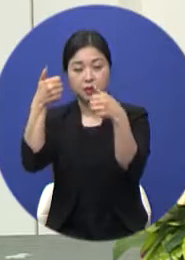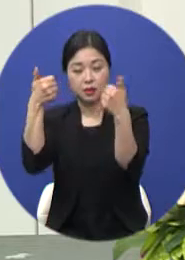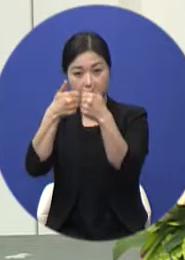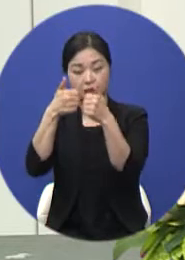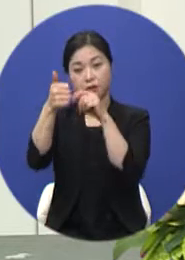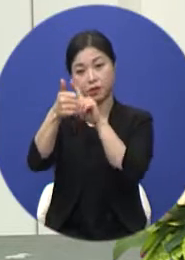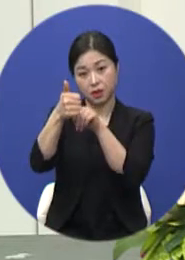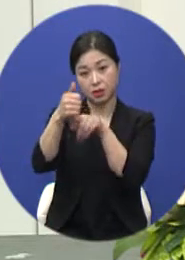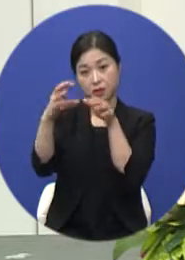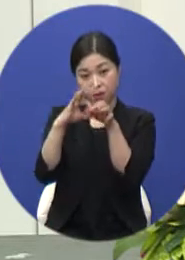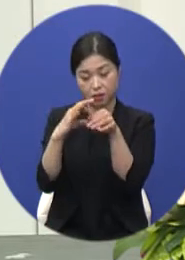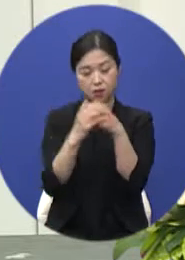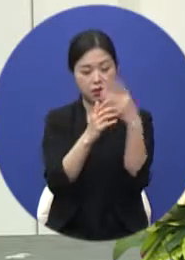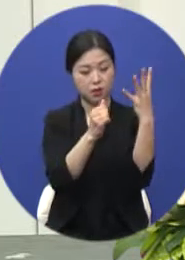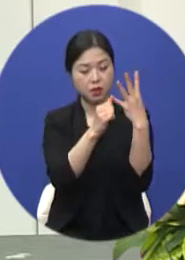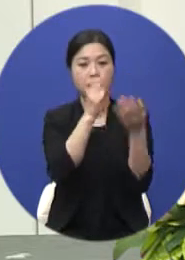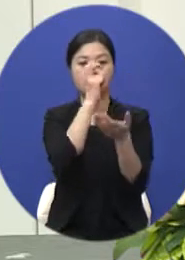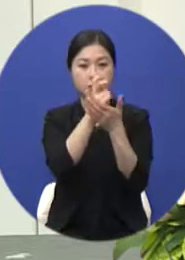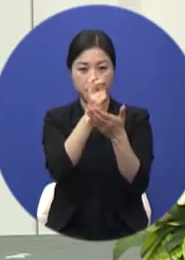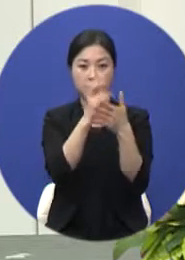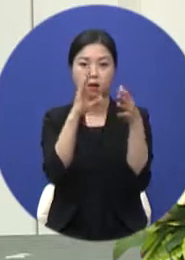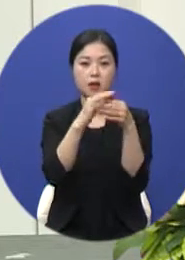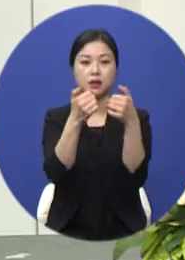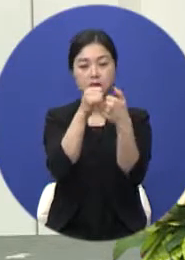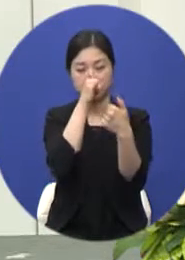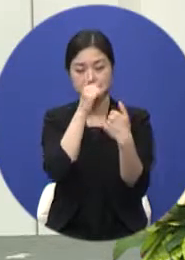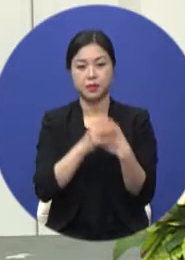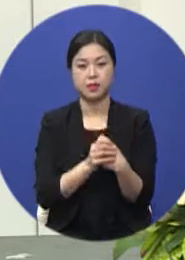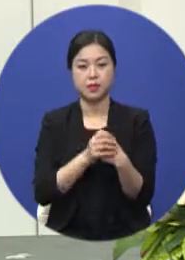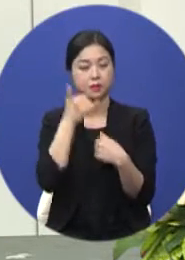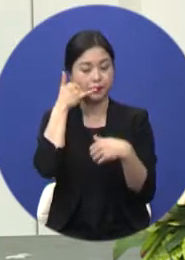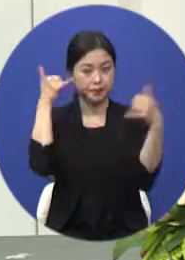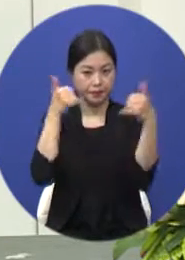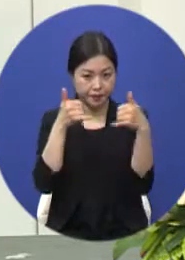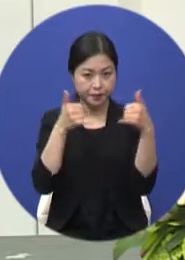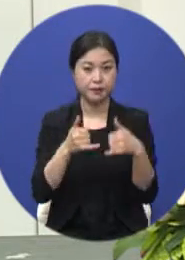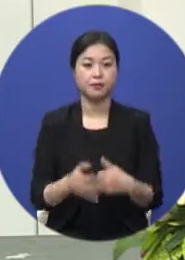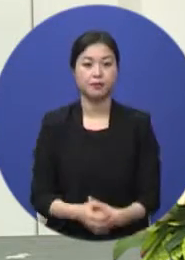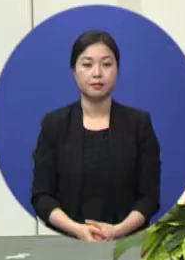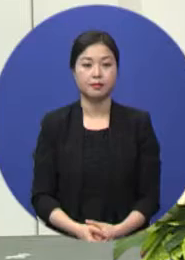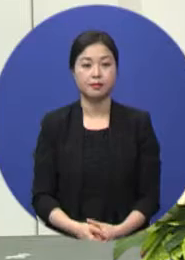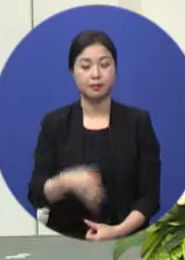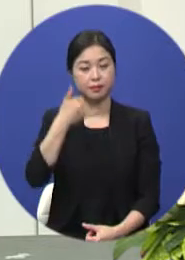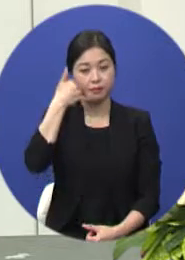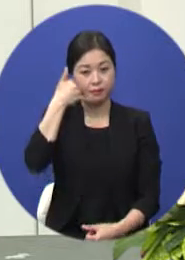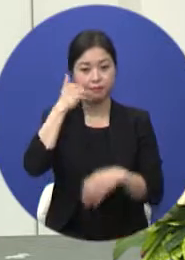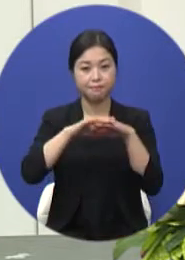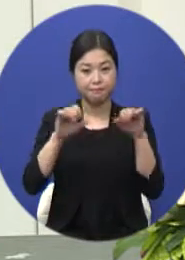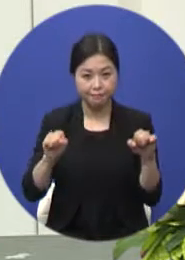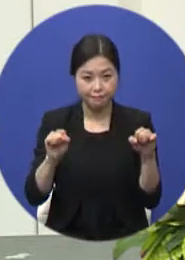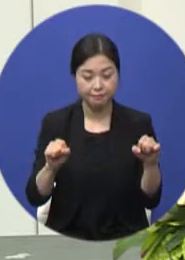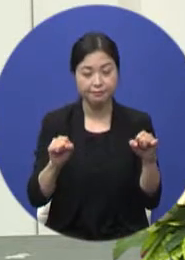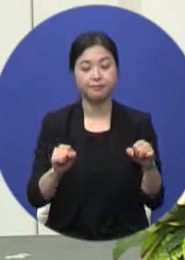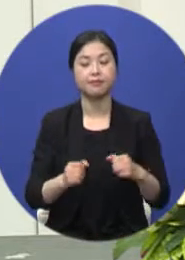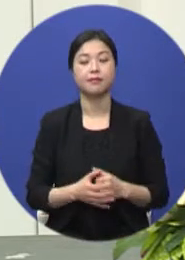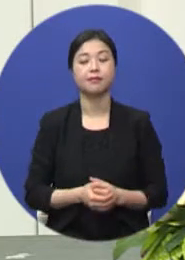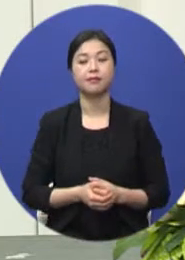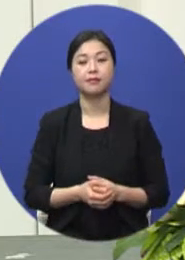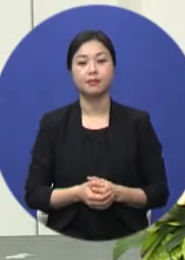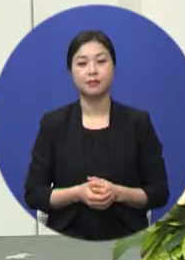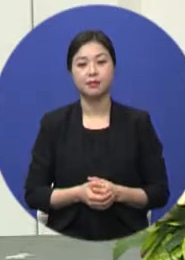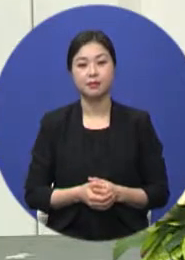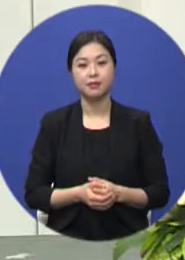우리 법률 예약 상담을 하고 있습니다. 전화 연결하겠습니다. 여보세요? 여보세요? 네, 안녕하세요. 아,